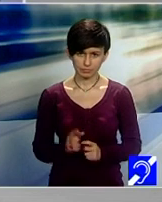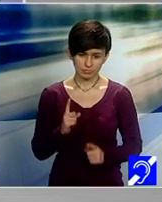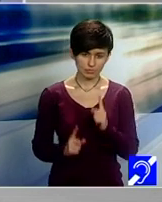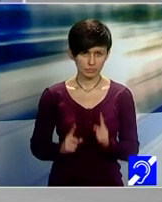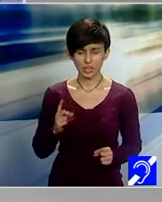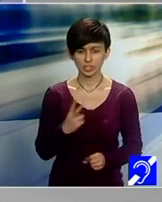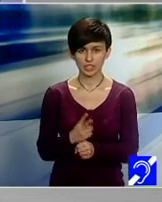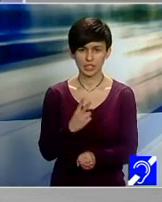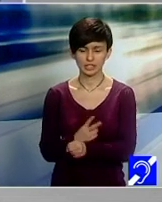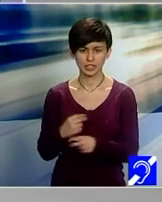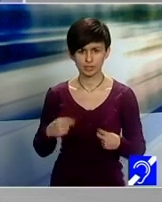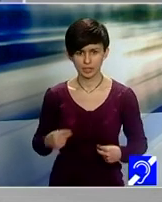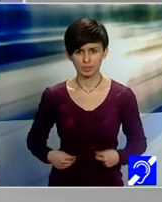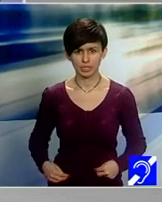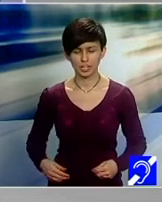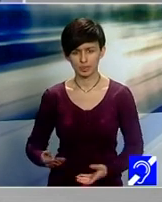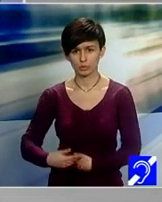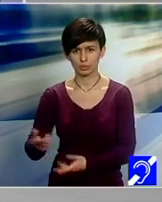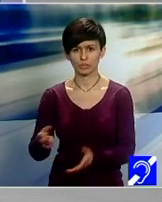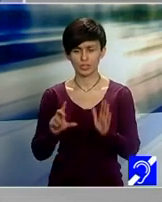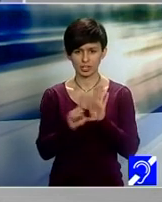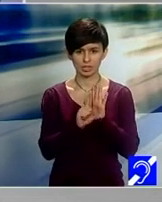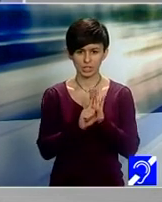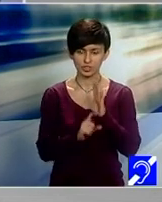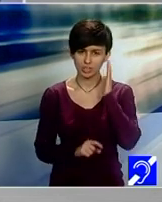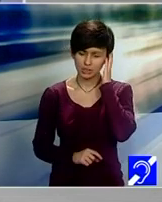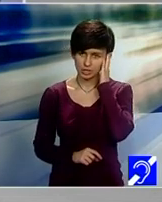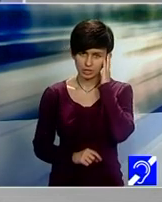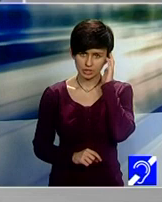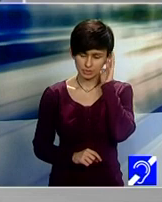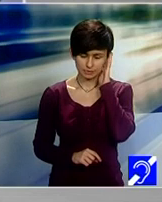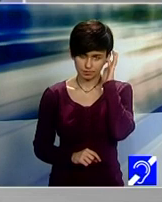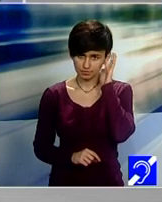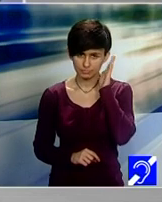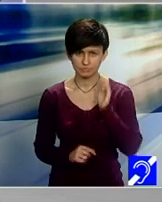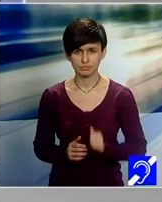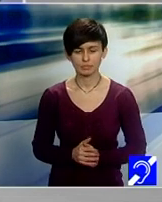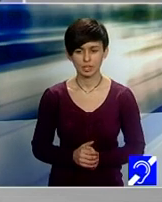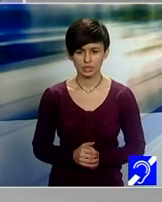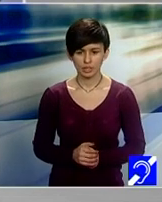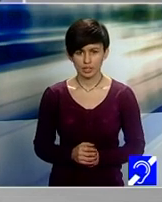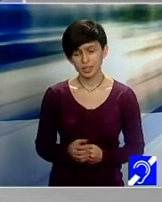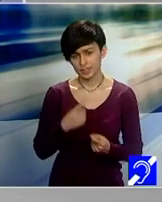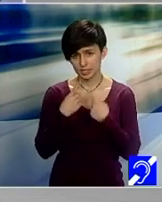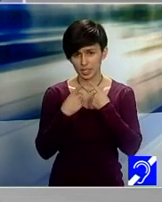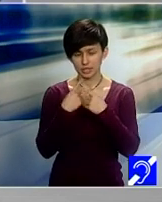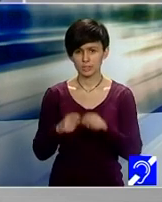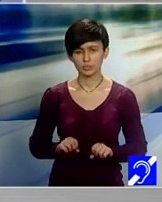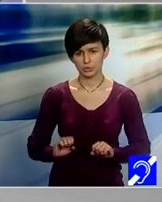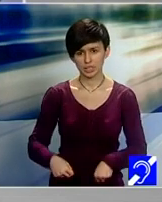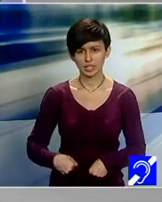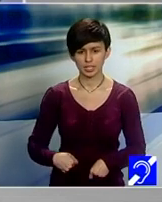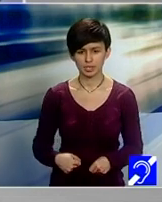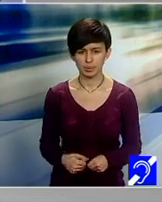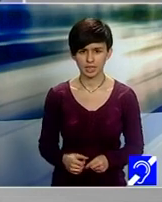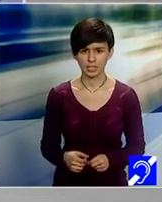prin Parlament vrei și dai o lege prin care îți faci oarecum inoperantă respectiva garanție, devine discutabil dacă banca mai